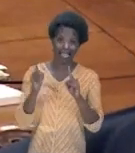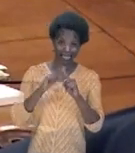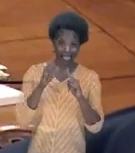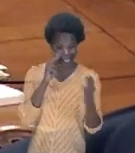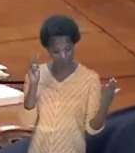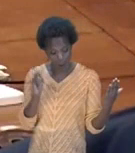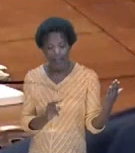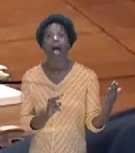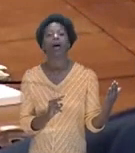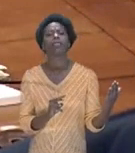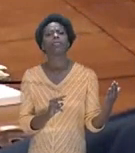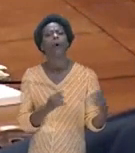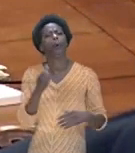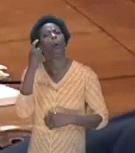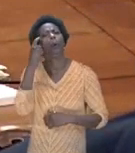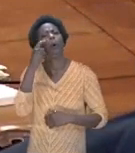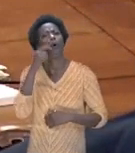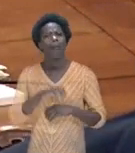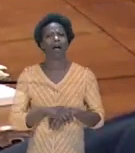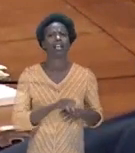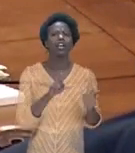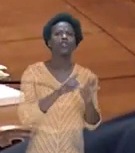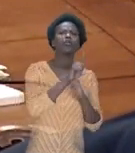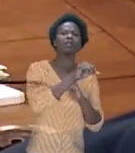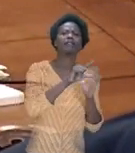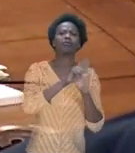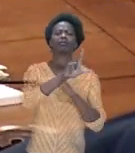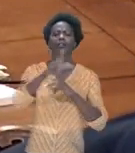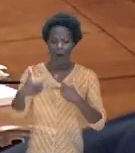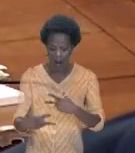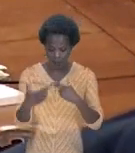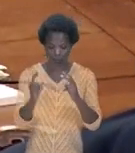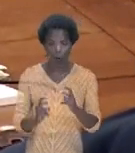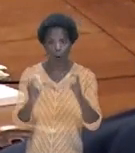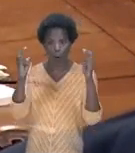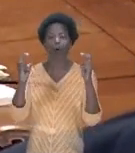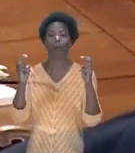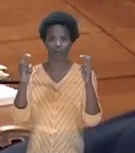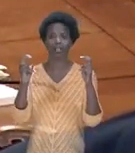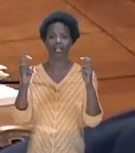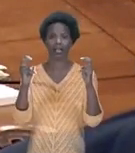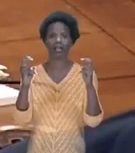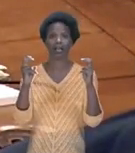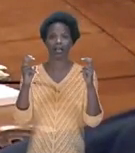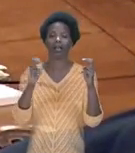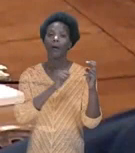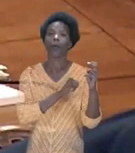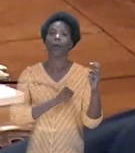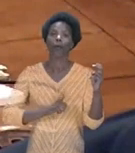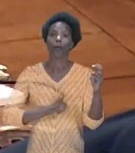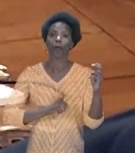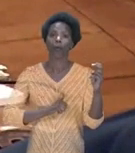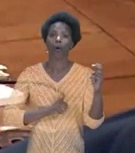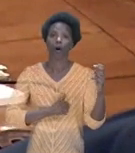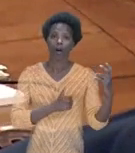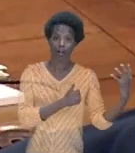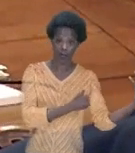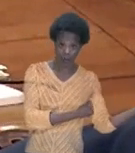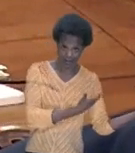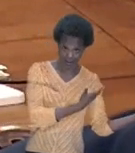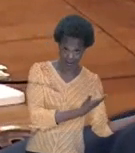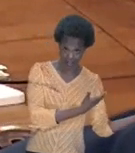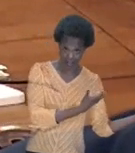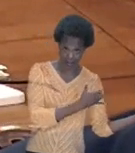50% entre 2020 et 2023, passant de 65 millions à 98